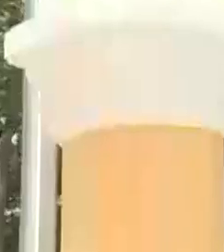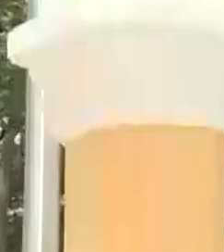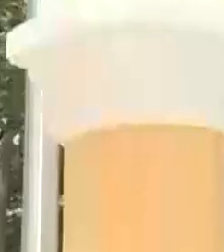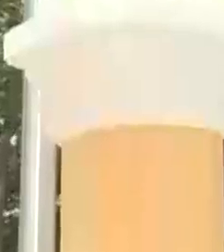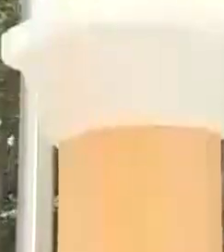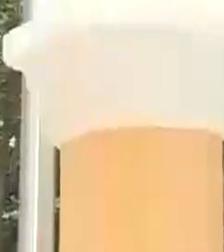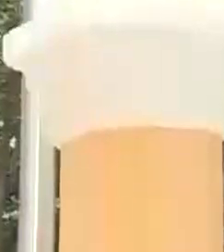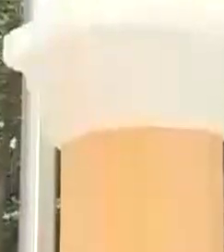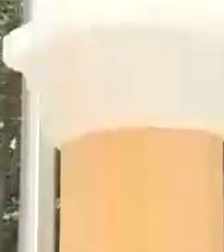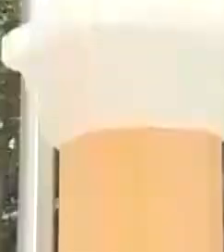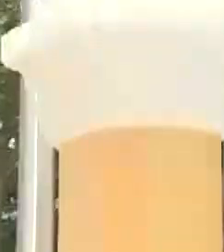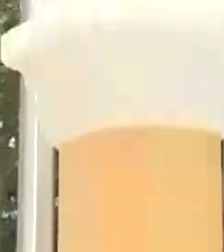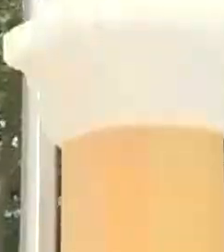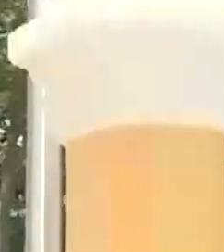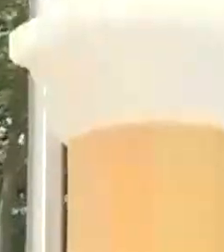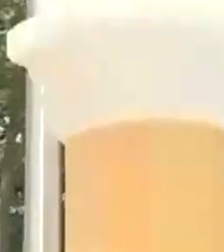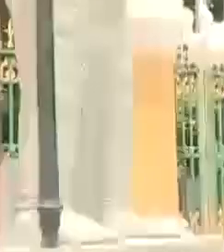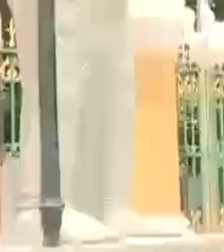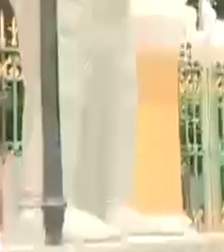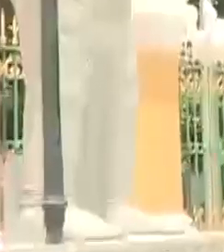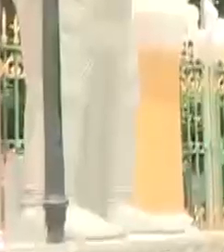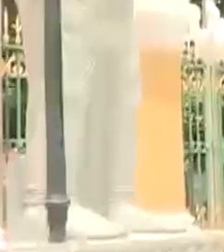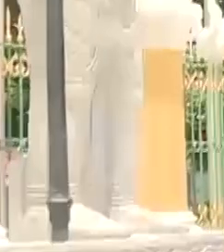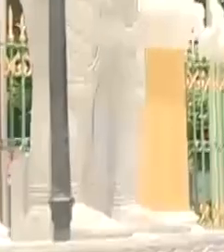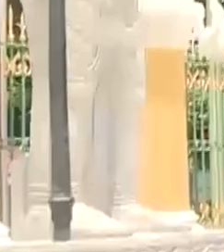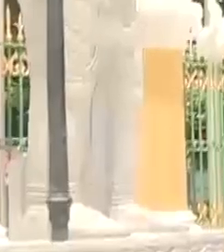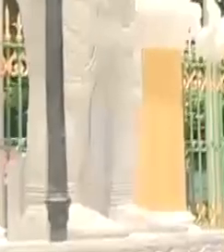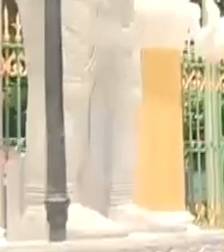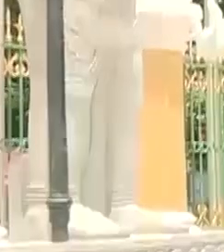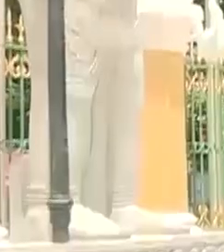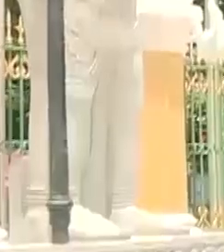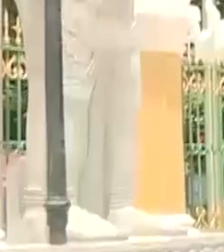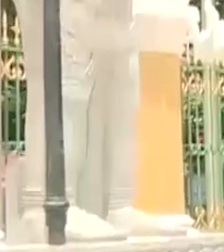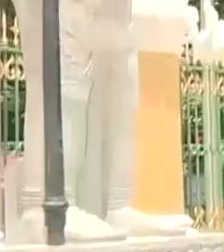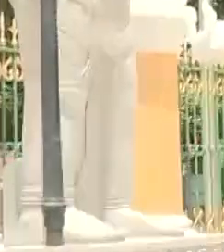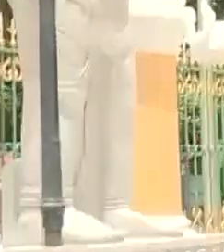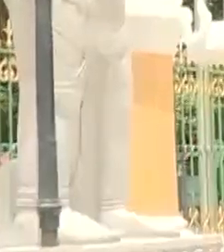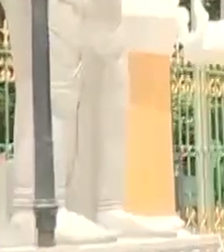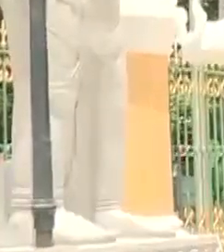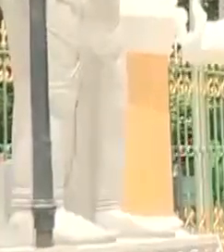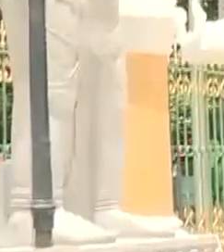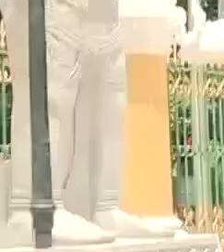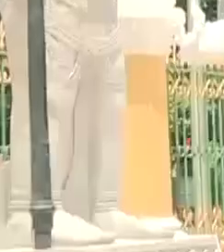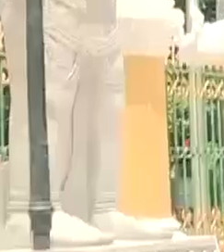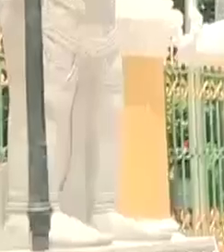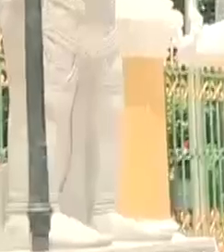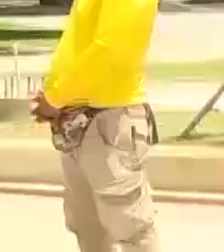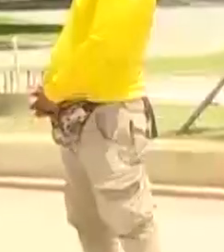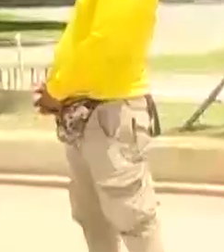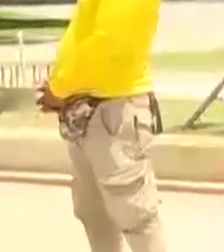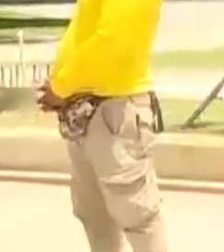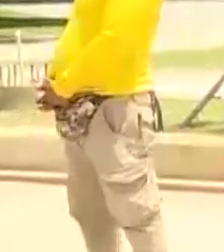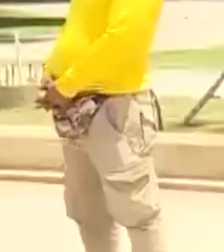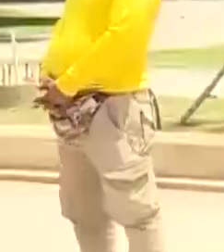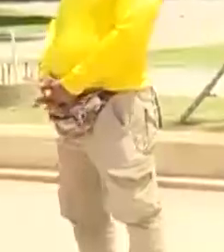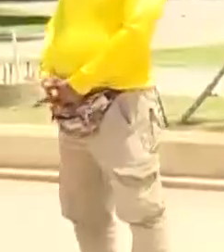តែងតែបានអញ្ជើញចុះពិនិត្យនិងបើកកិច្ចប្រជុំជាបន្តបន្ទាប់ស្ដីពីការបន្តកិតខំប្រឹងប្រែងក្នុងស្មារតី